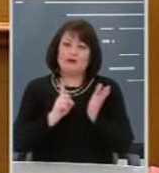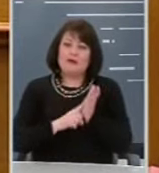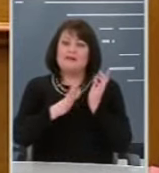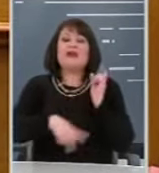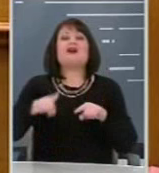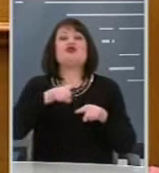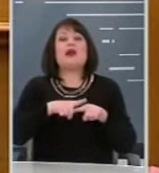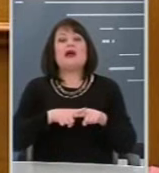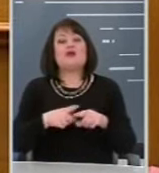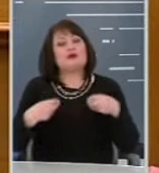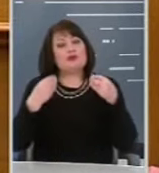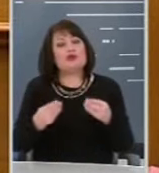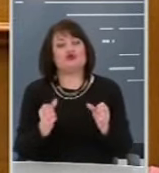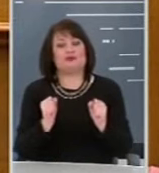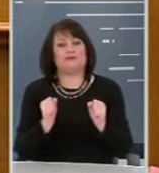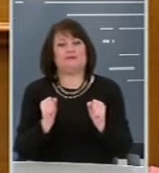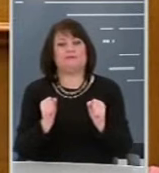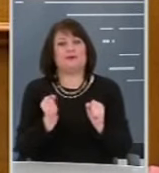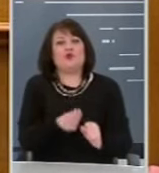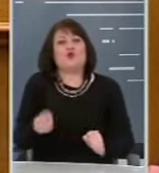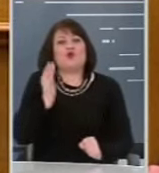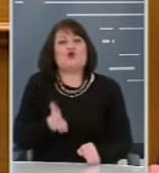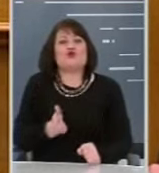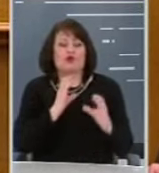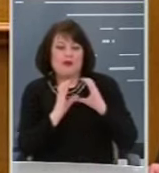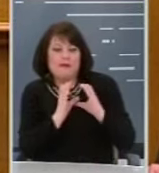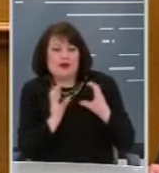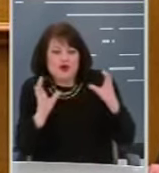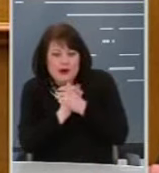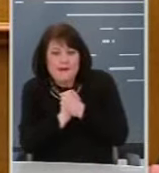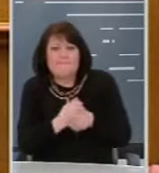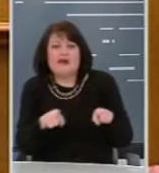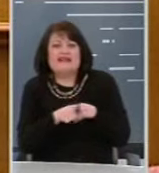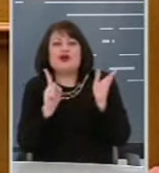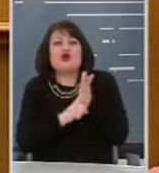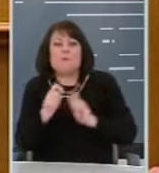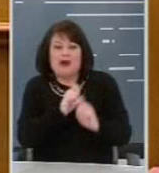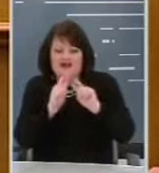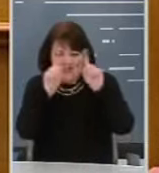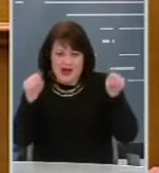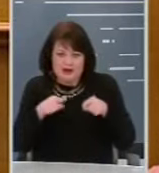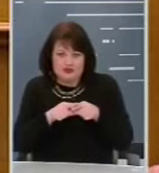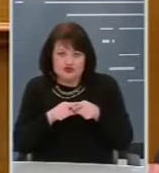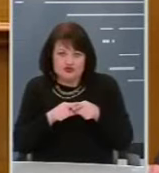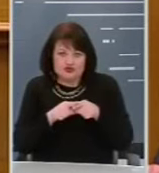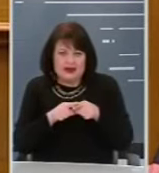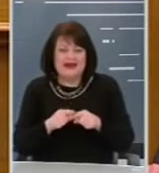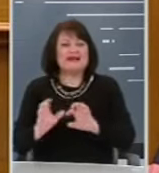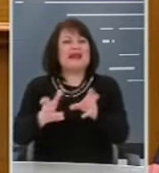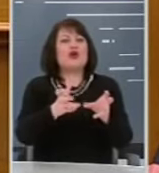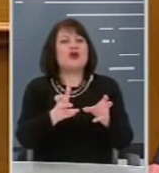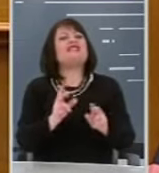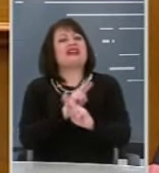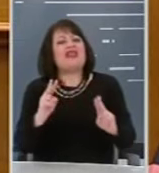λαό να εξασφαλίσουμε με όσο το δυνατό μεγαλύτερη συναίνεση το θεσμικό πλαίσιο που θα επιτρέπει στα υγεί μέσα μαζικής